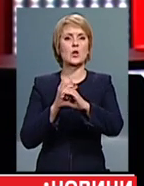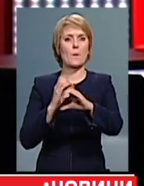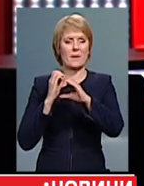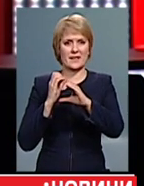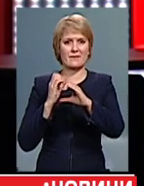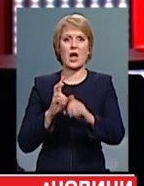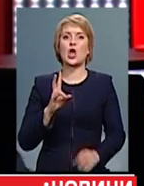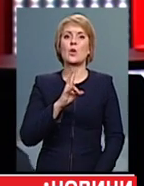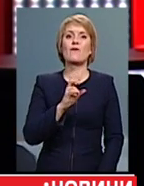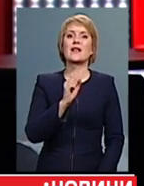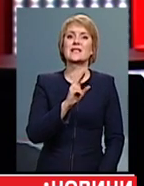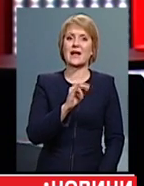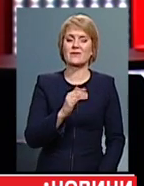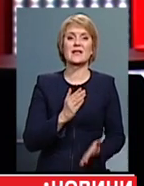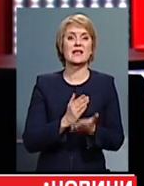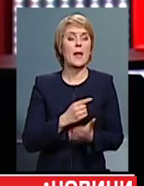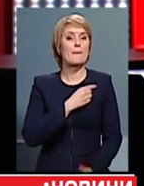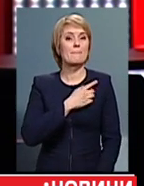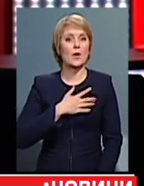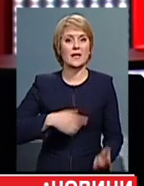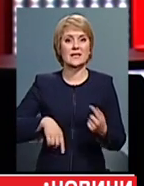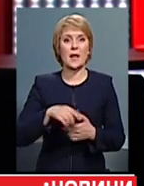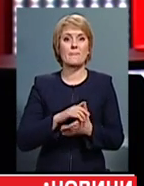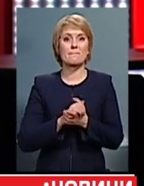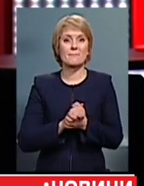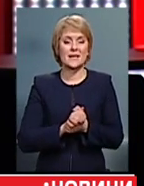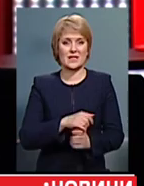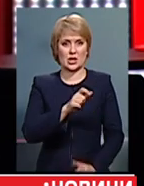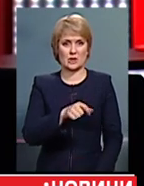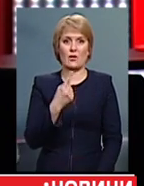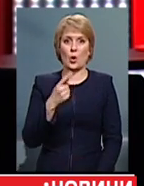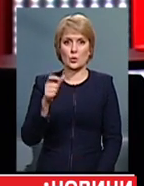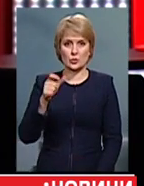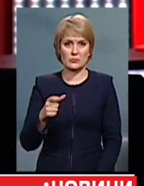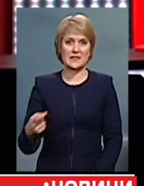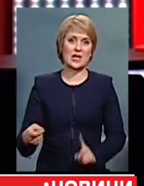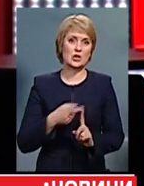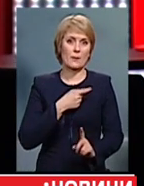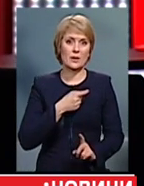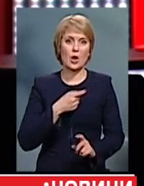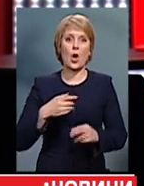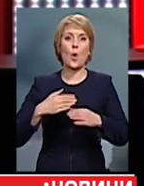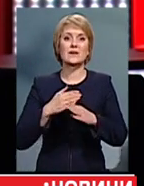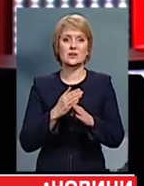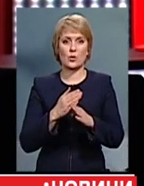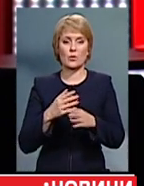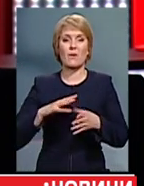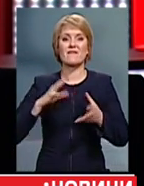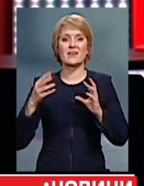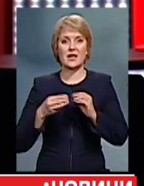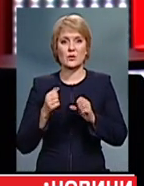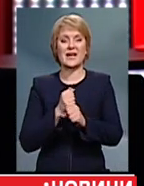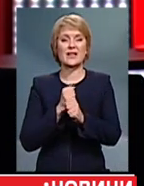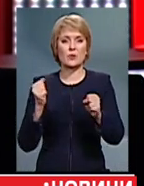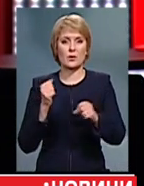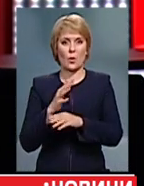У Новоолександрівці на Луганщині є поранені. Серед мирних жителів одного чоловіка зачепило осколком внаслідок гранатометного обстрілу. Другий підірвався